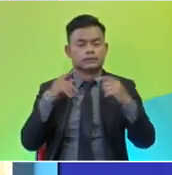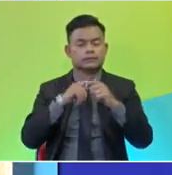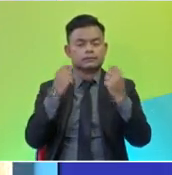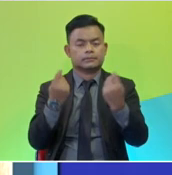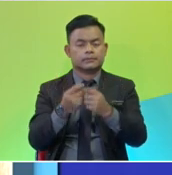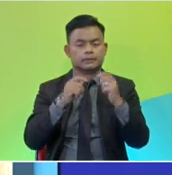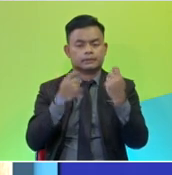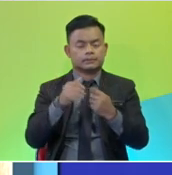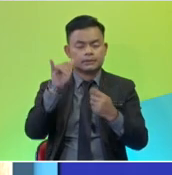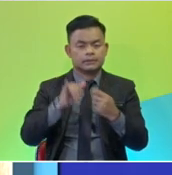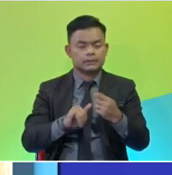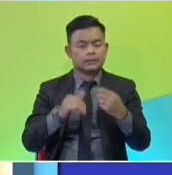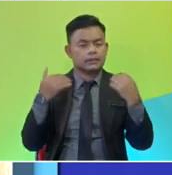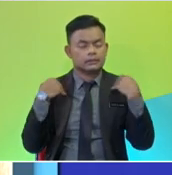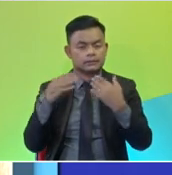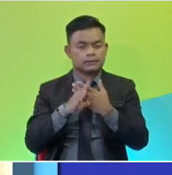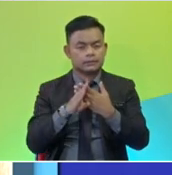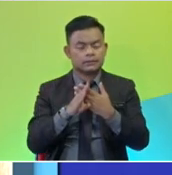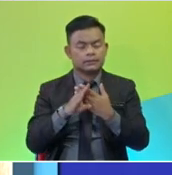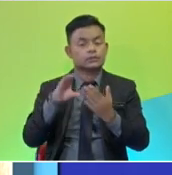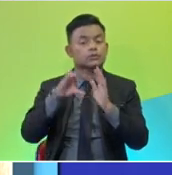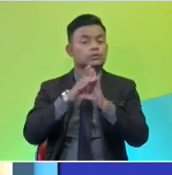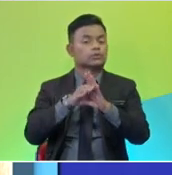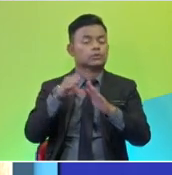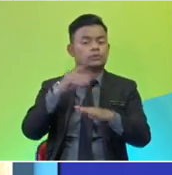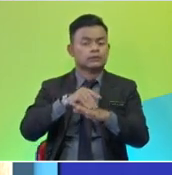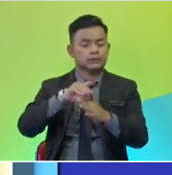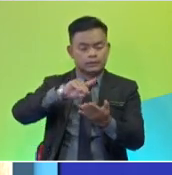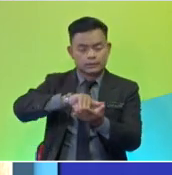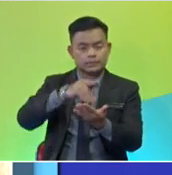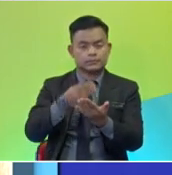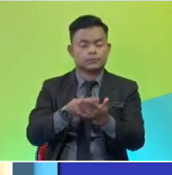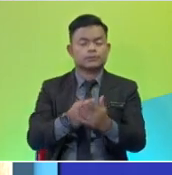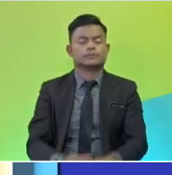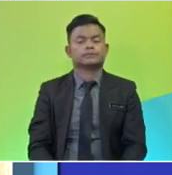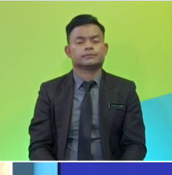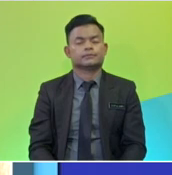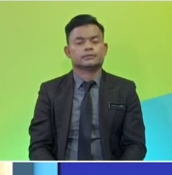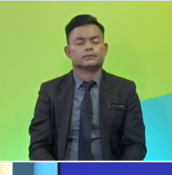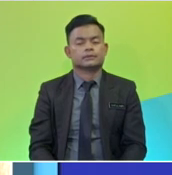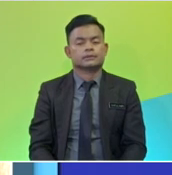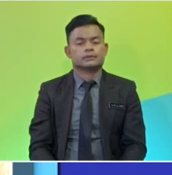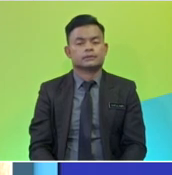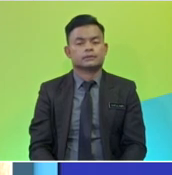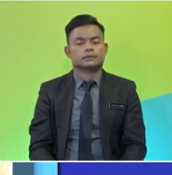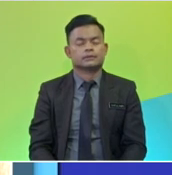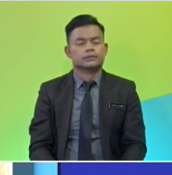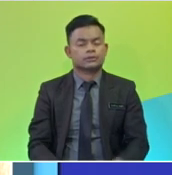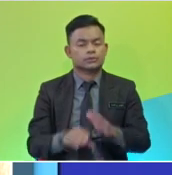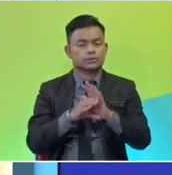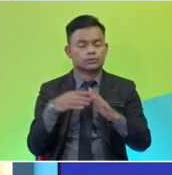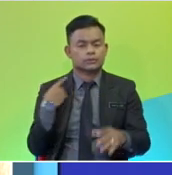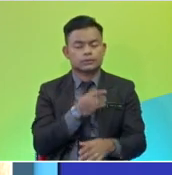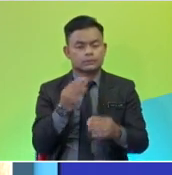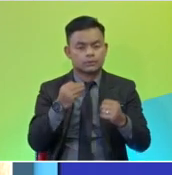diap seperti di dapur kita rasa kita nak makan ataupun nak ambil sesuatu tetapi kita tidak meminta